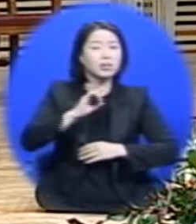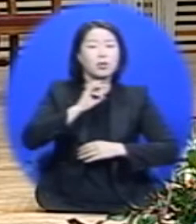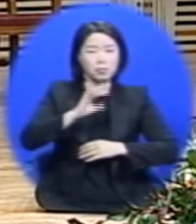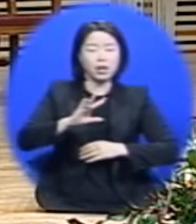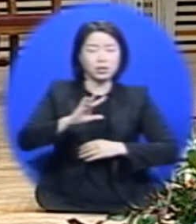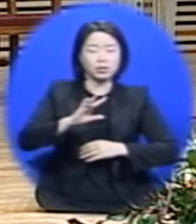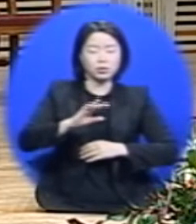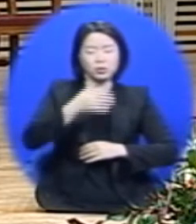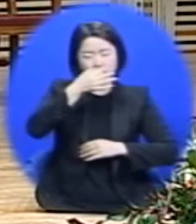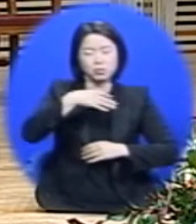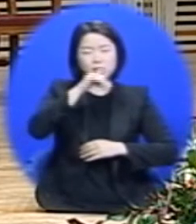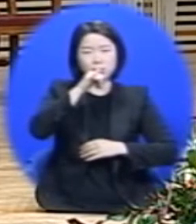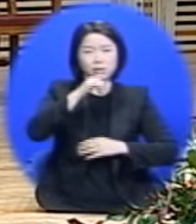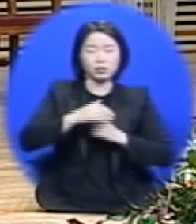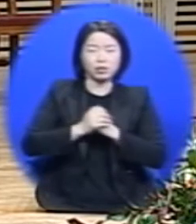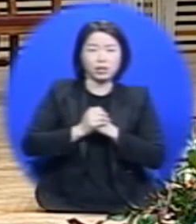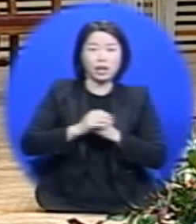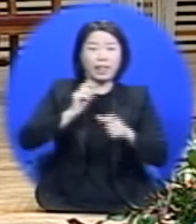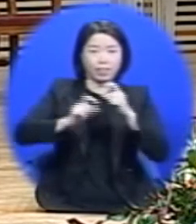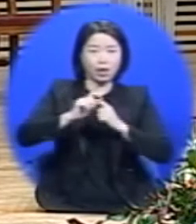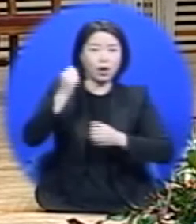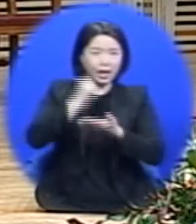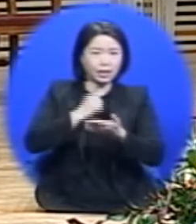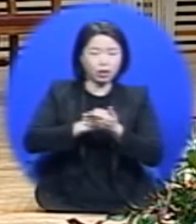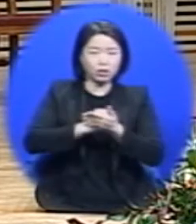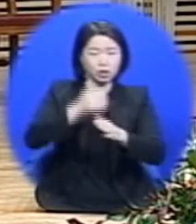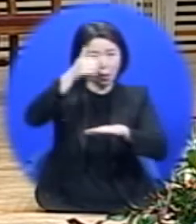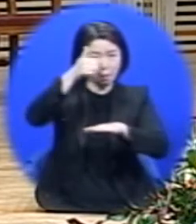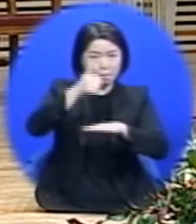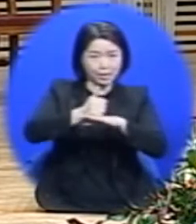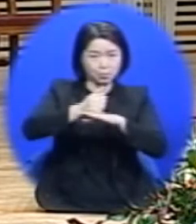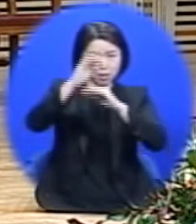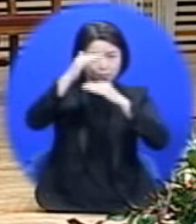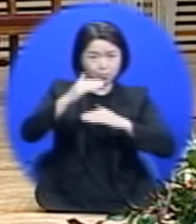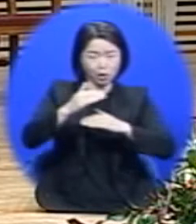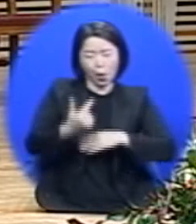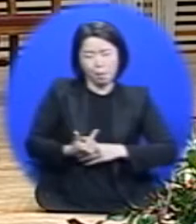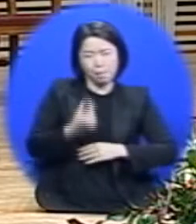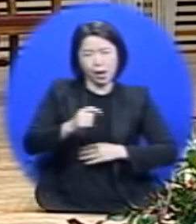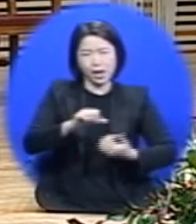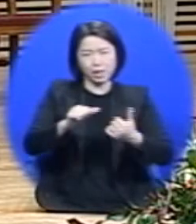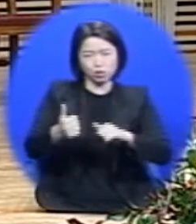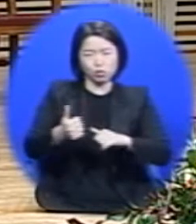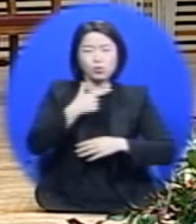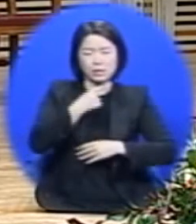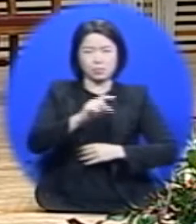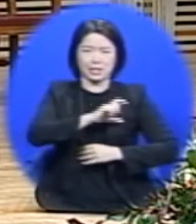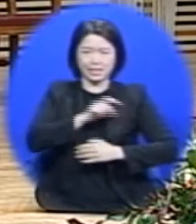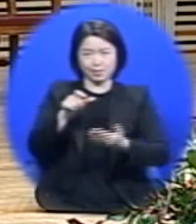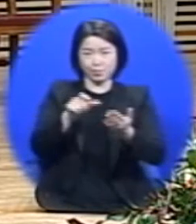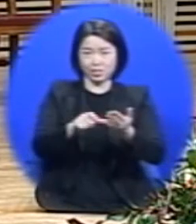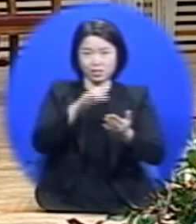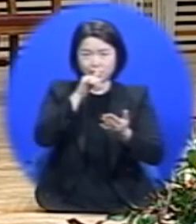굉장히 힘들었습니다. 그런데 더 안타까운 것은 그 마지막에 빨리 죽고 싶은 아무개라고 자기